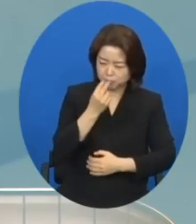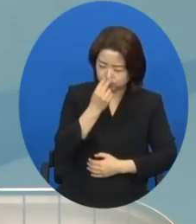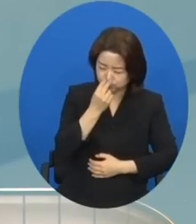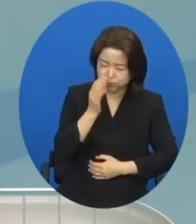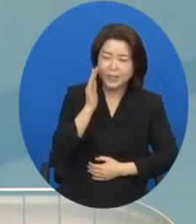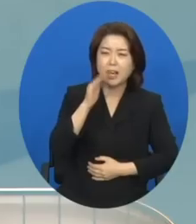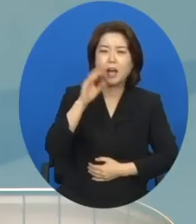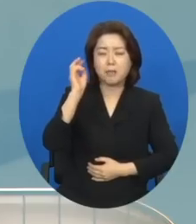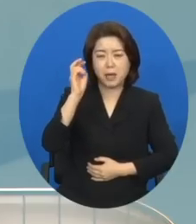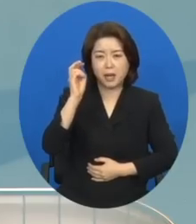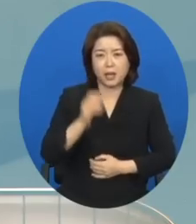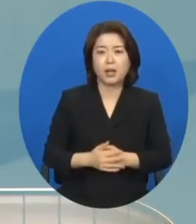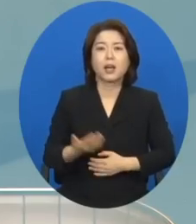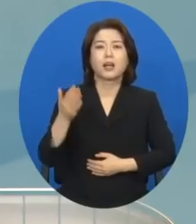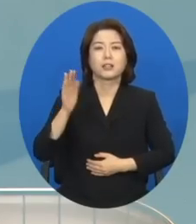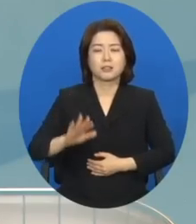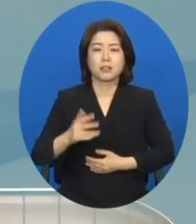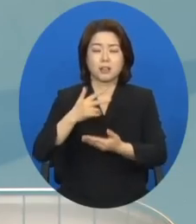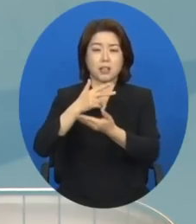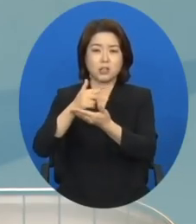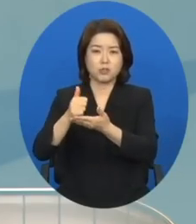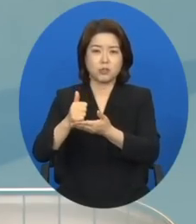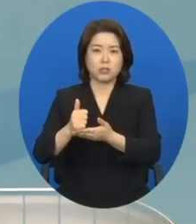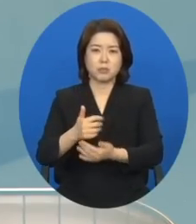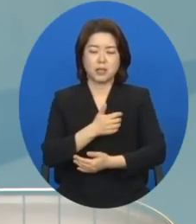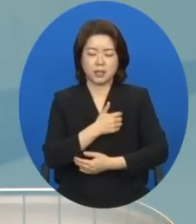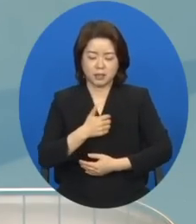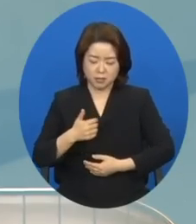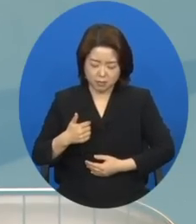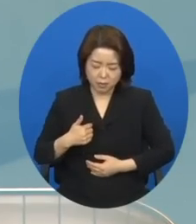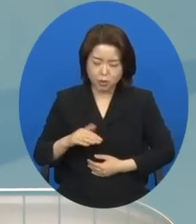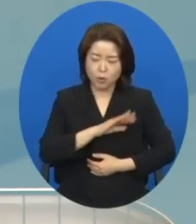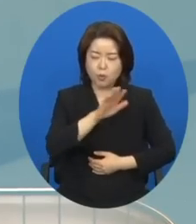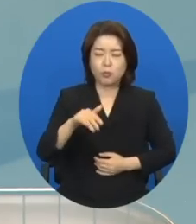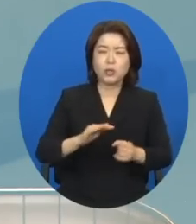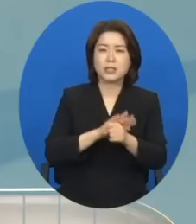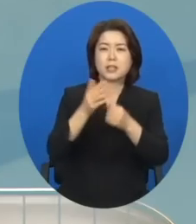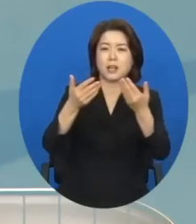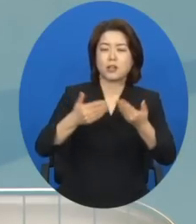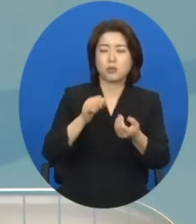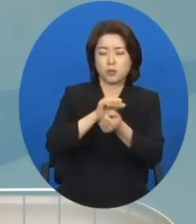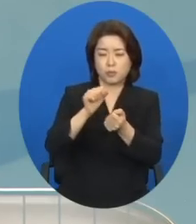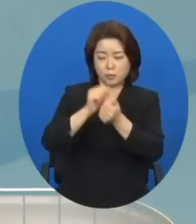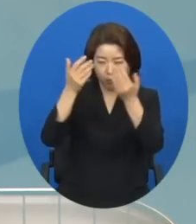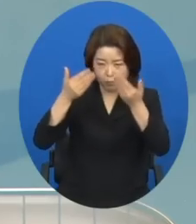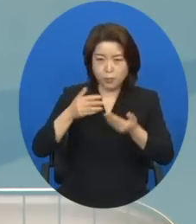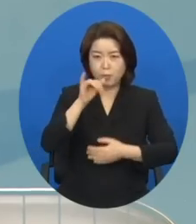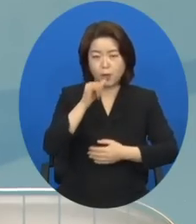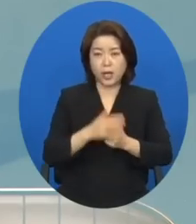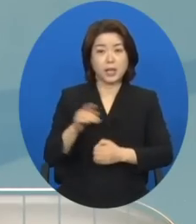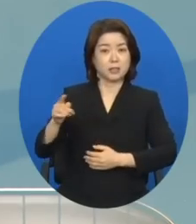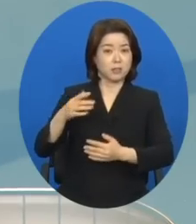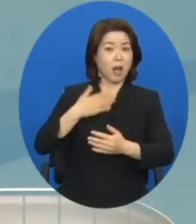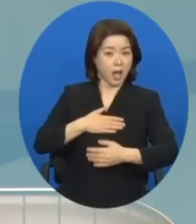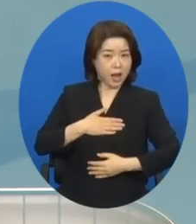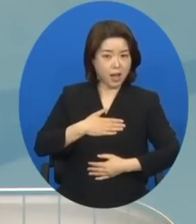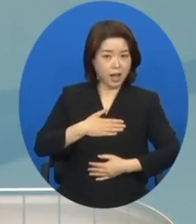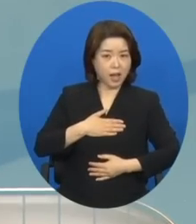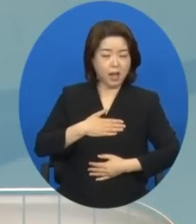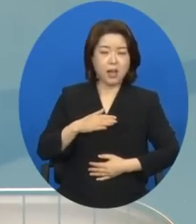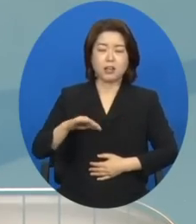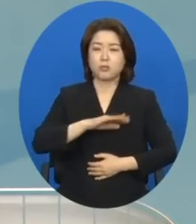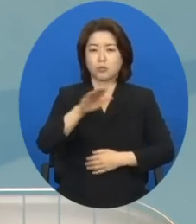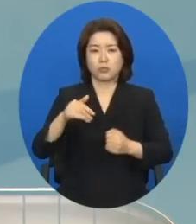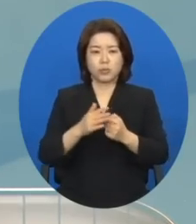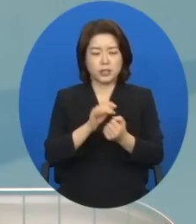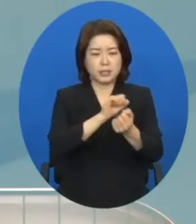맡으셨을까? 그러나 주님은 기꺼이 우리를 사랑하셔서 씻어주셨잖아요. 그것을 안다면 우리는 씻지